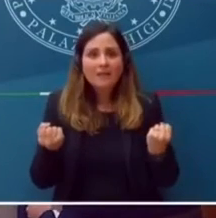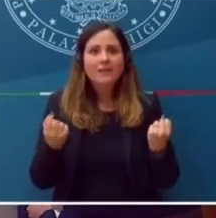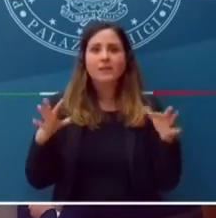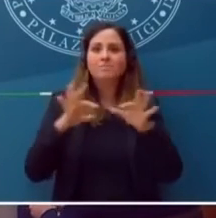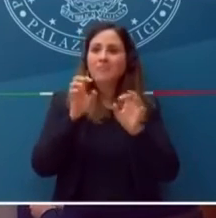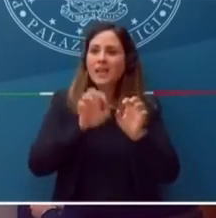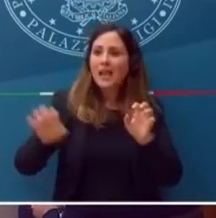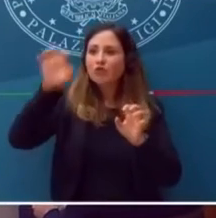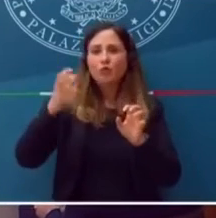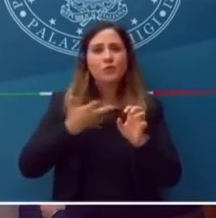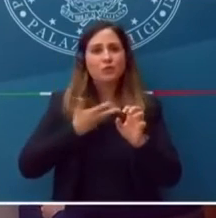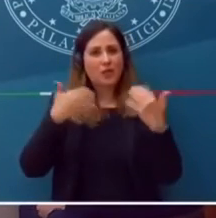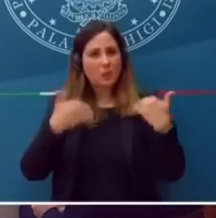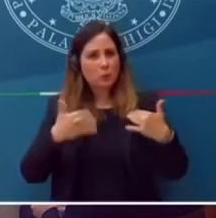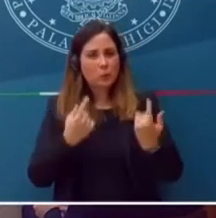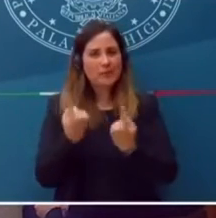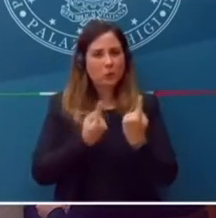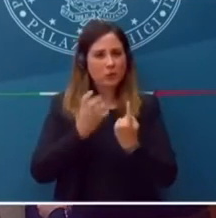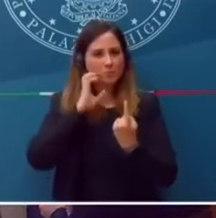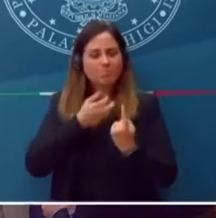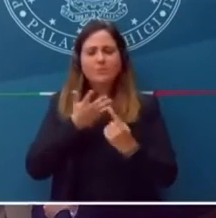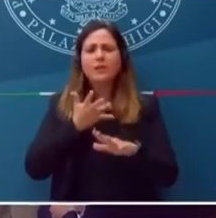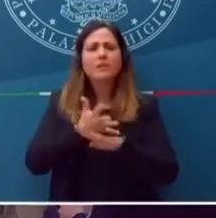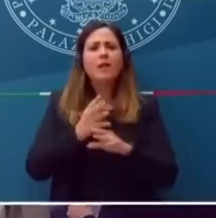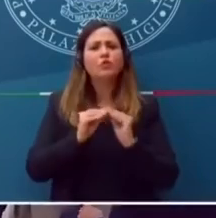si può intervenire? Grazie. Grazie.